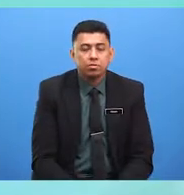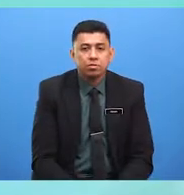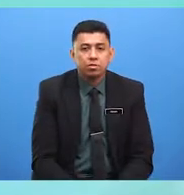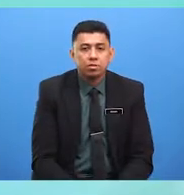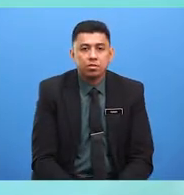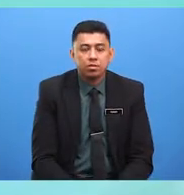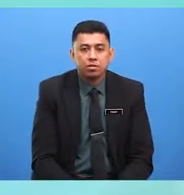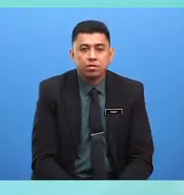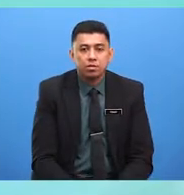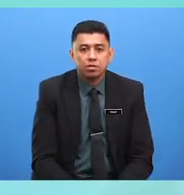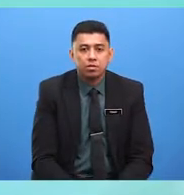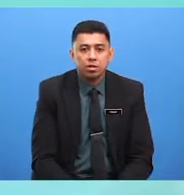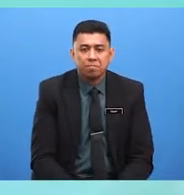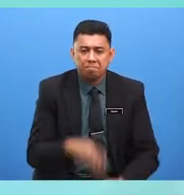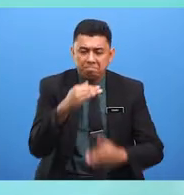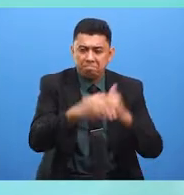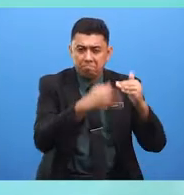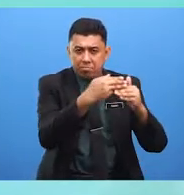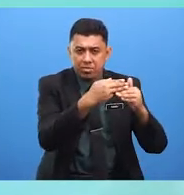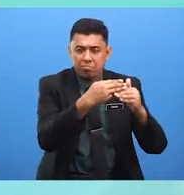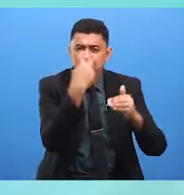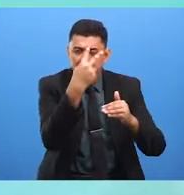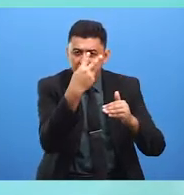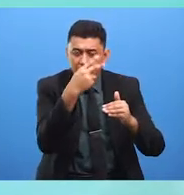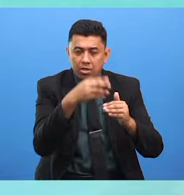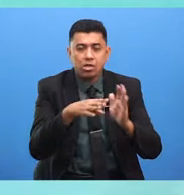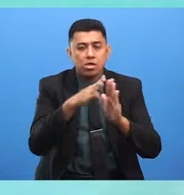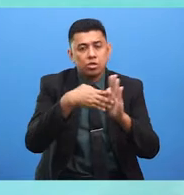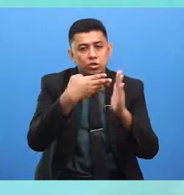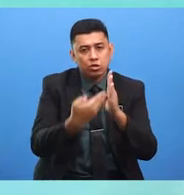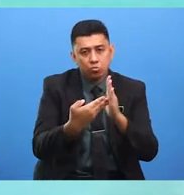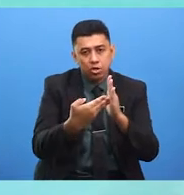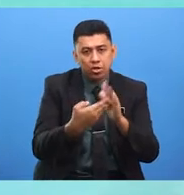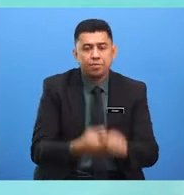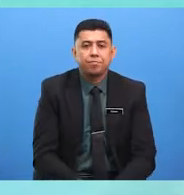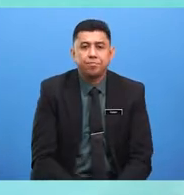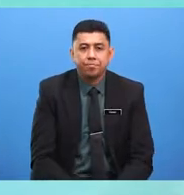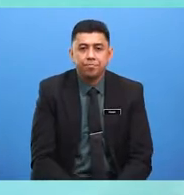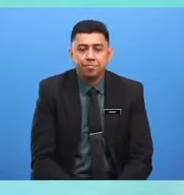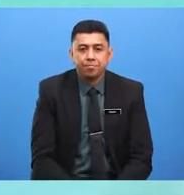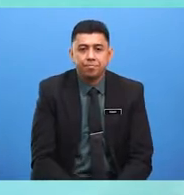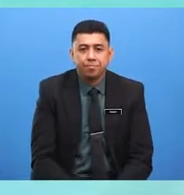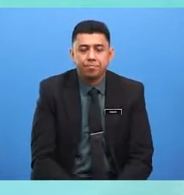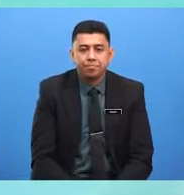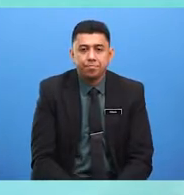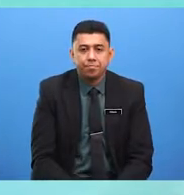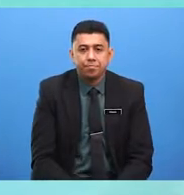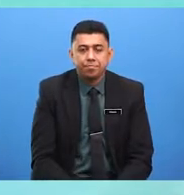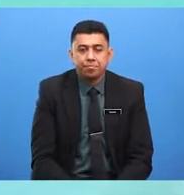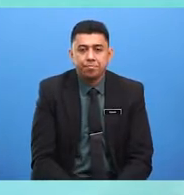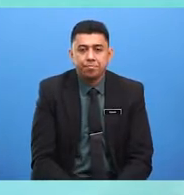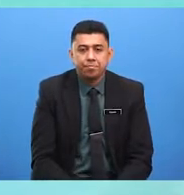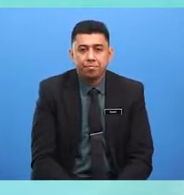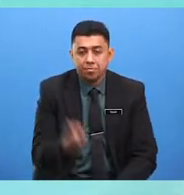bercanon kadar faedah dinaikkan jual surat jaminan kerajaan dan ketekan syarat sebuah beli